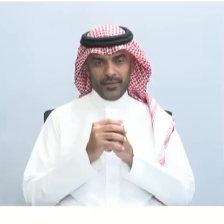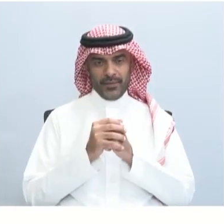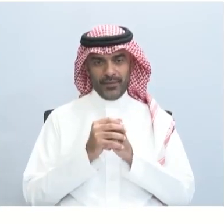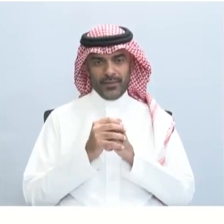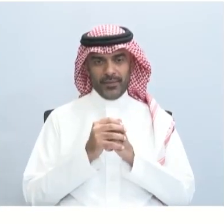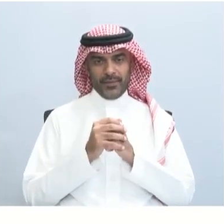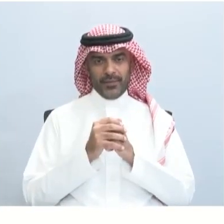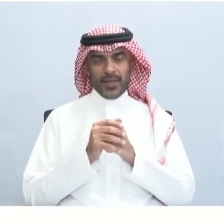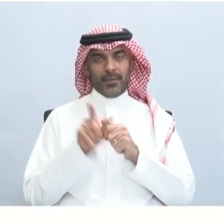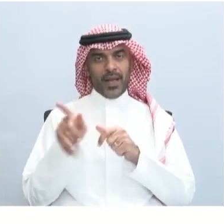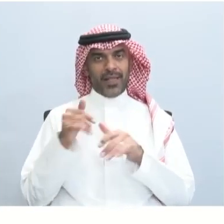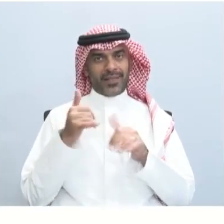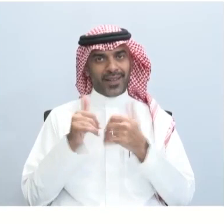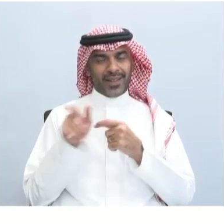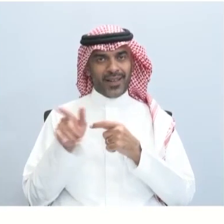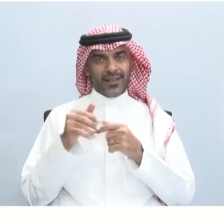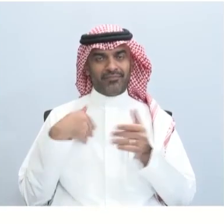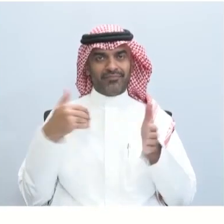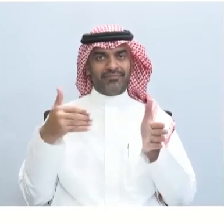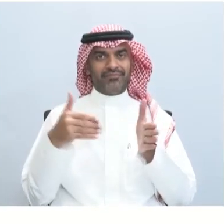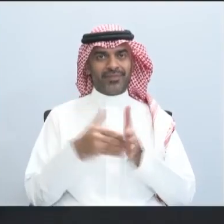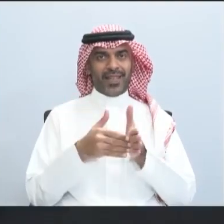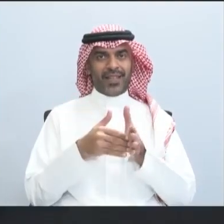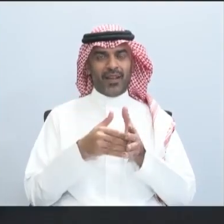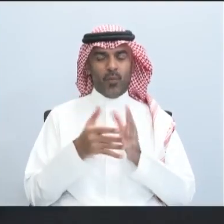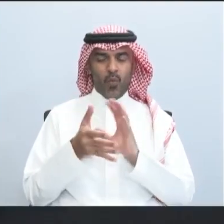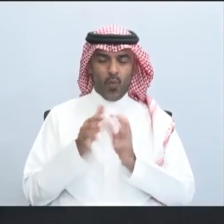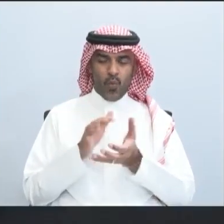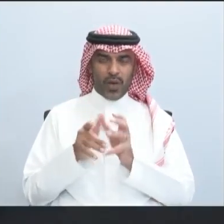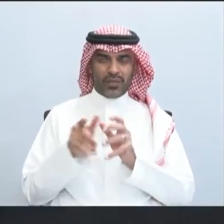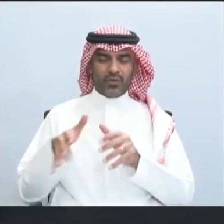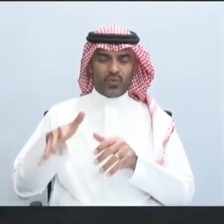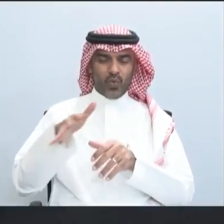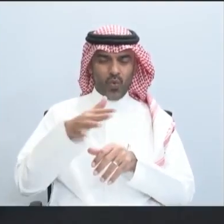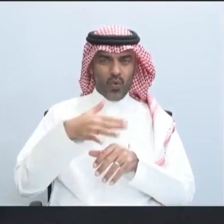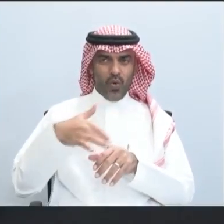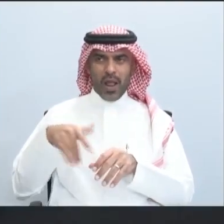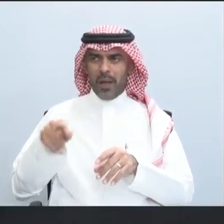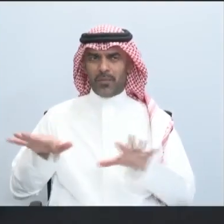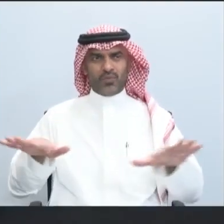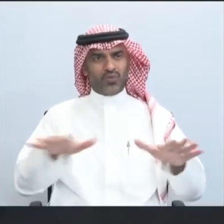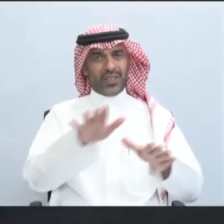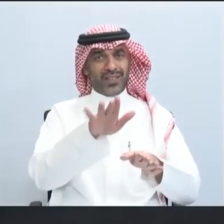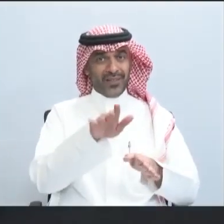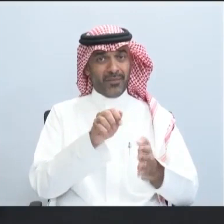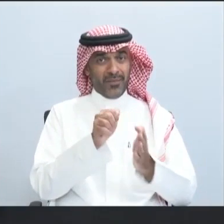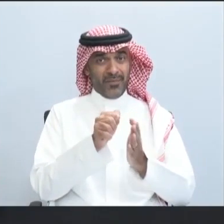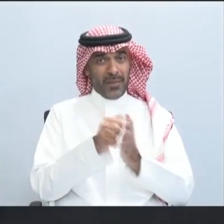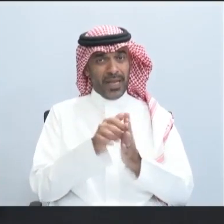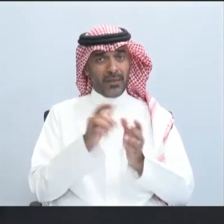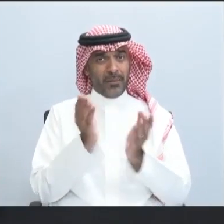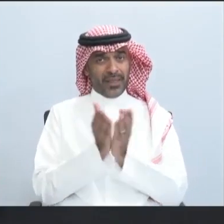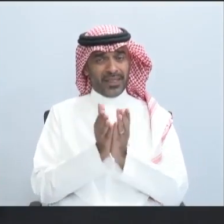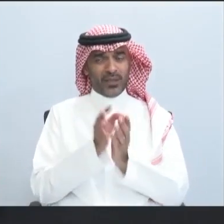بهذه الطريقه انتهينا من وصف جميع الاشياء المتوفره حولنا